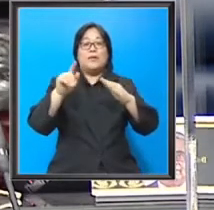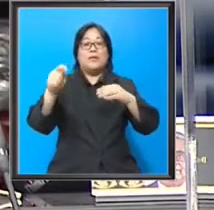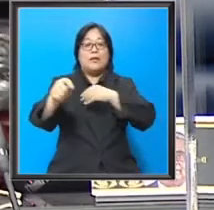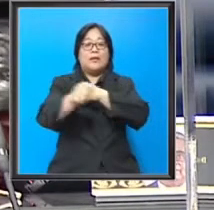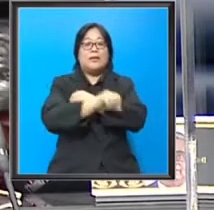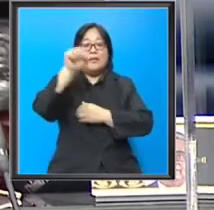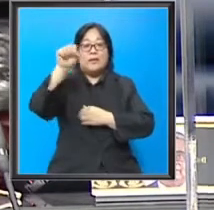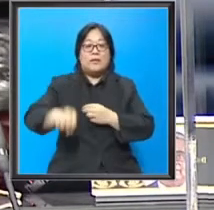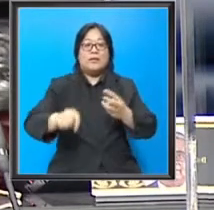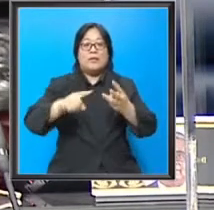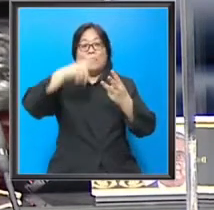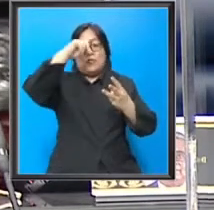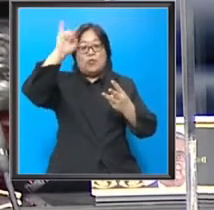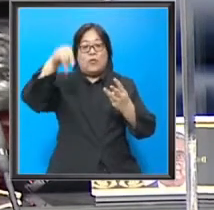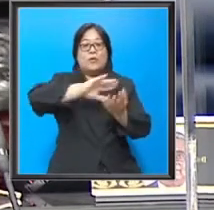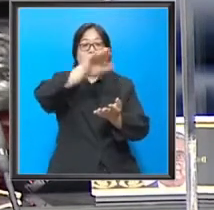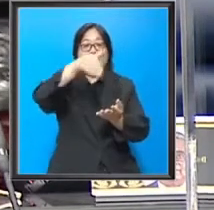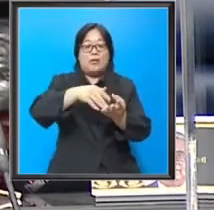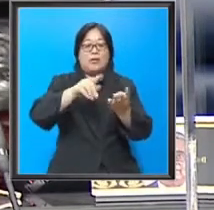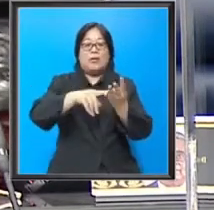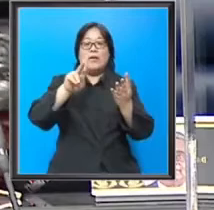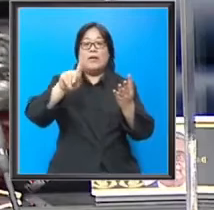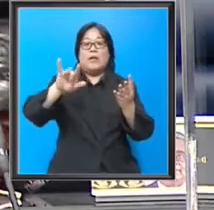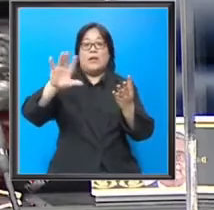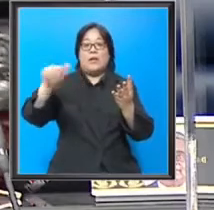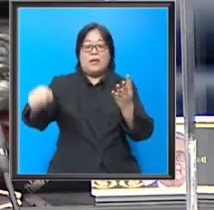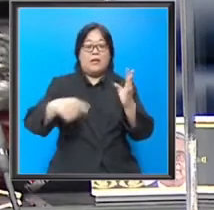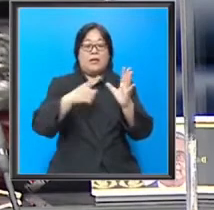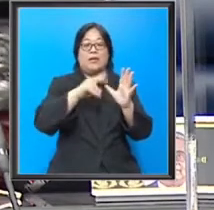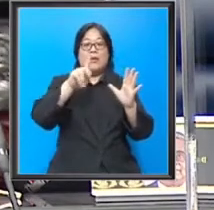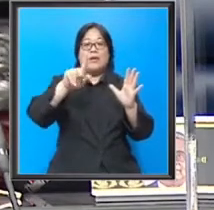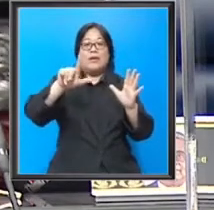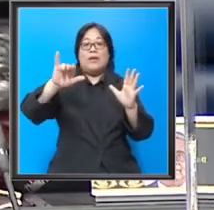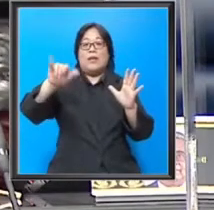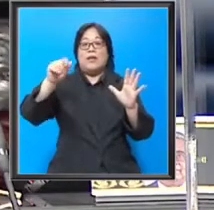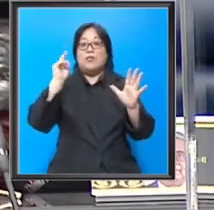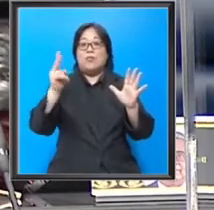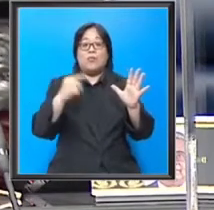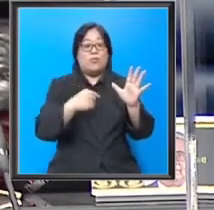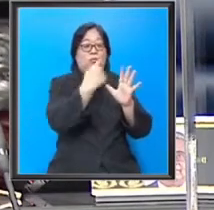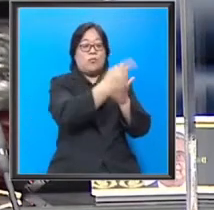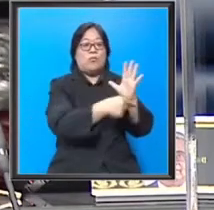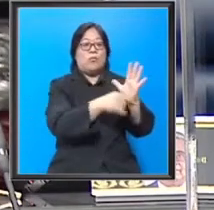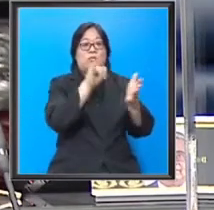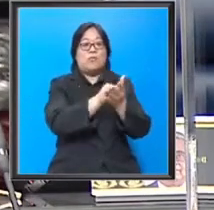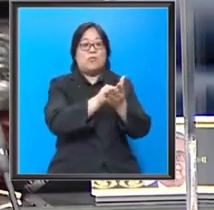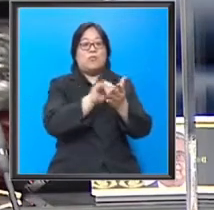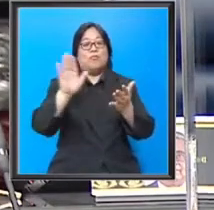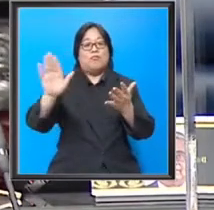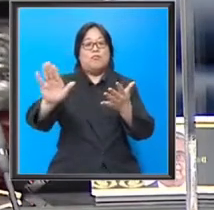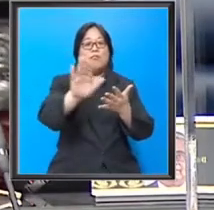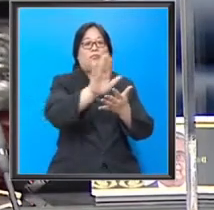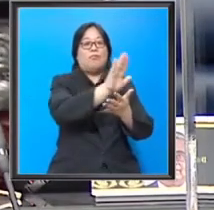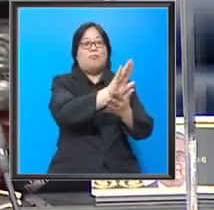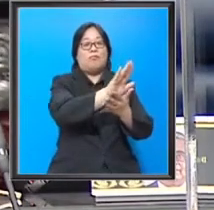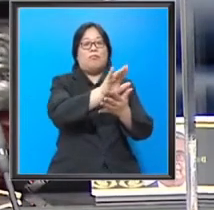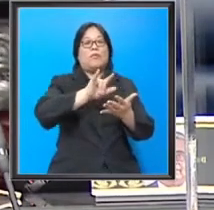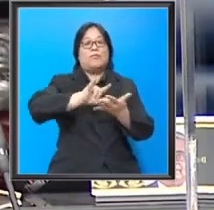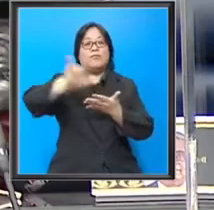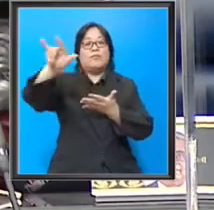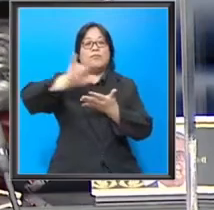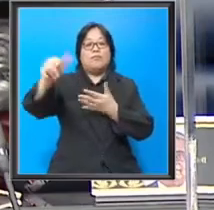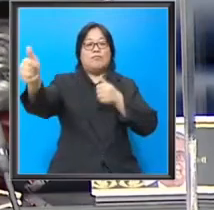Selatan Putrajaya Sentral dan Kelley dan ke-2 diselia oleh pengendali Terminal